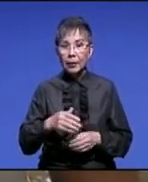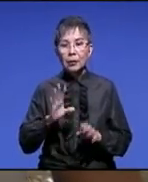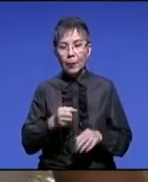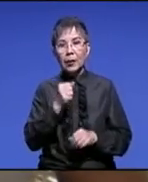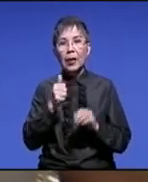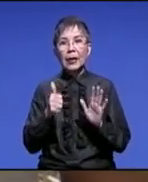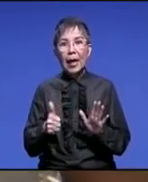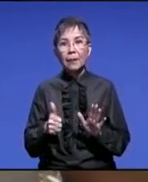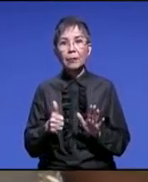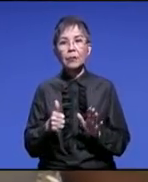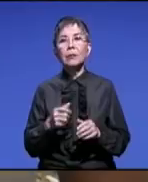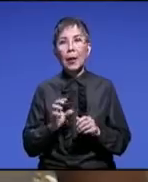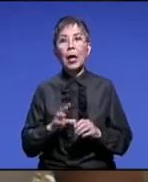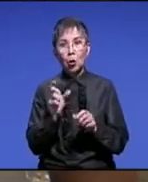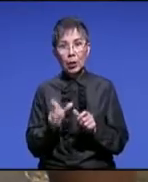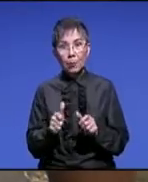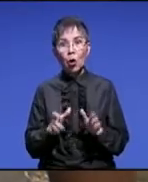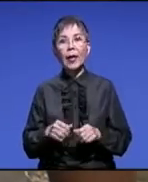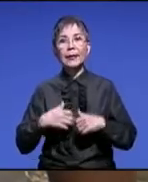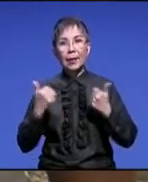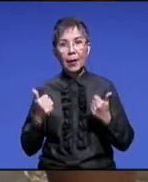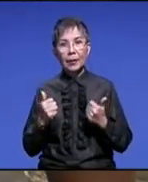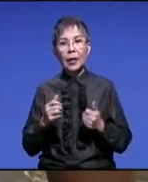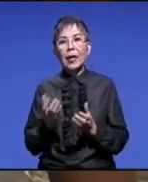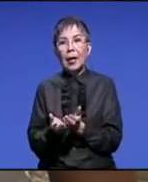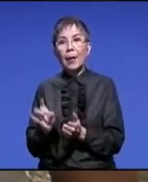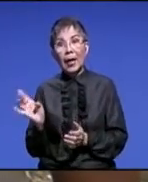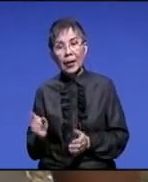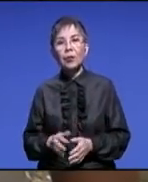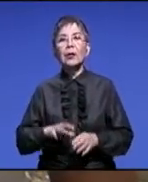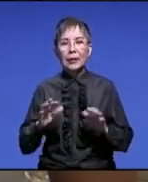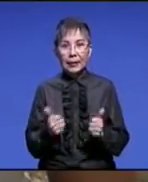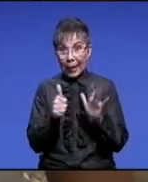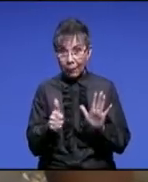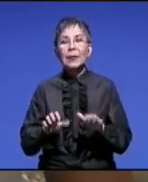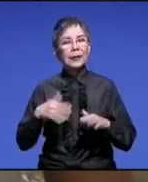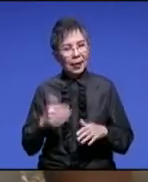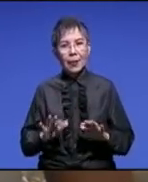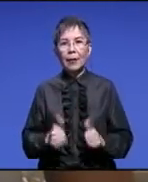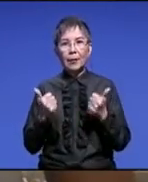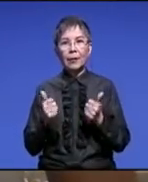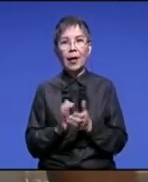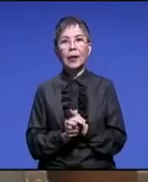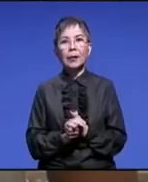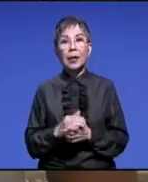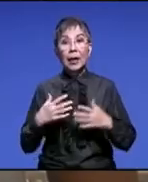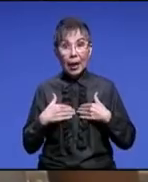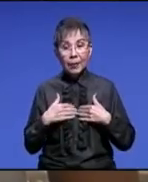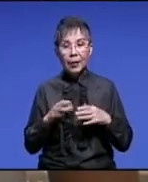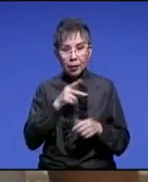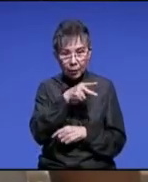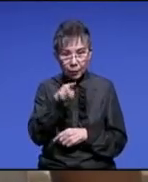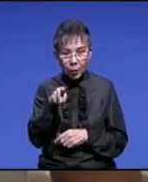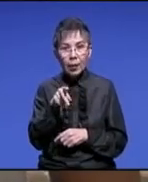kemudian KP Pelatu Polair mendapatkan 6 yang kondisi selamat. Sementara kapal Basarnas di habis pemadaman di lokasi kita